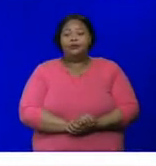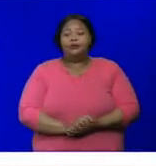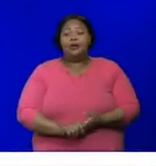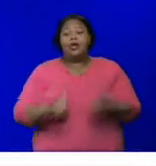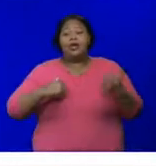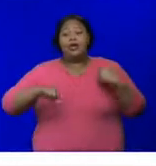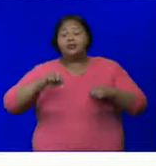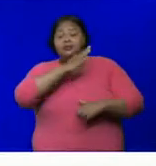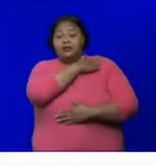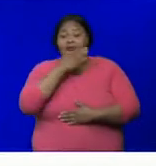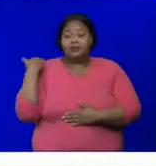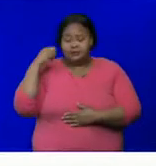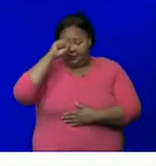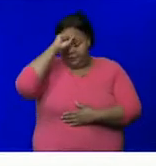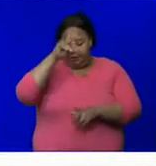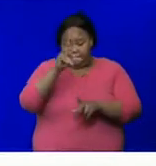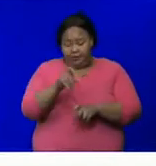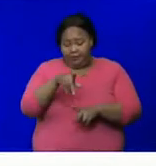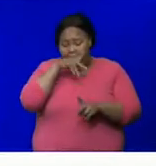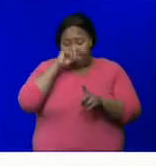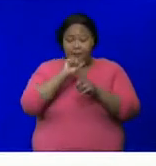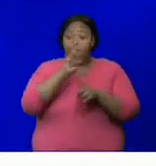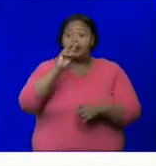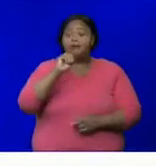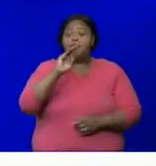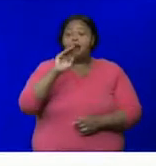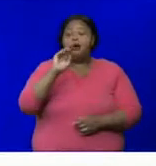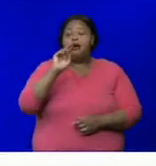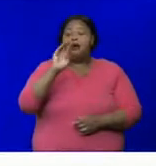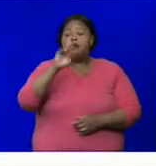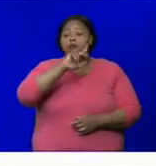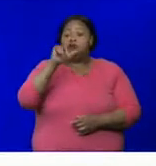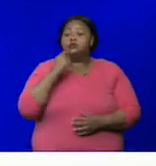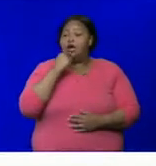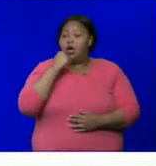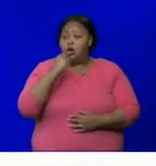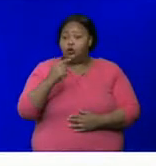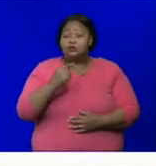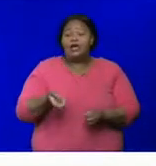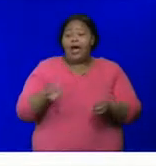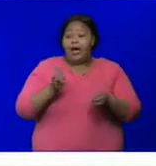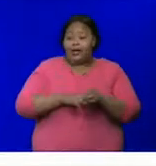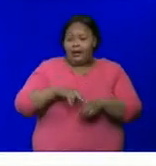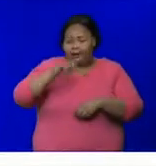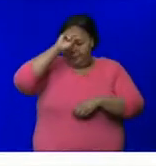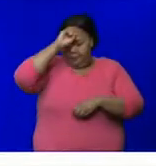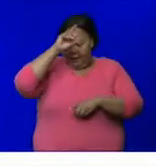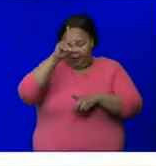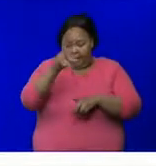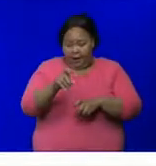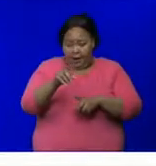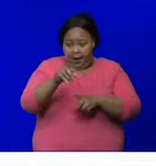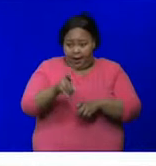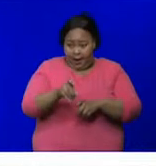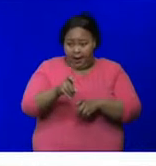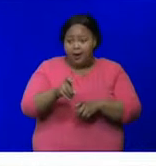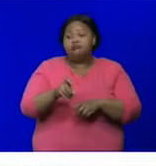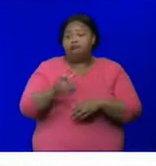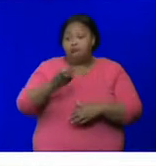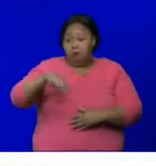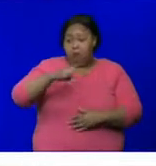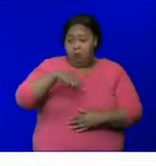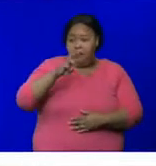yeltikule temcebo waphansi nemandla ajabulani mabuza uthi kubuyisa tekugubha umcebo waphansi pheceleti mining